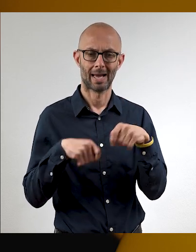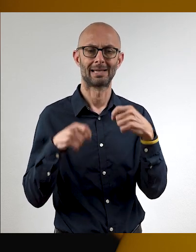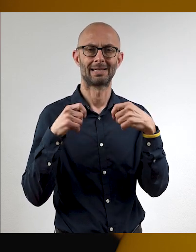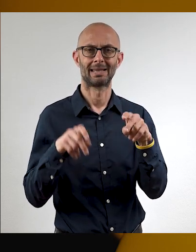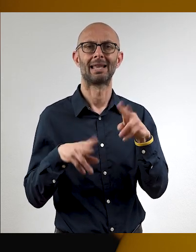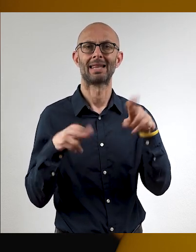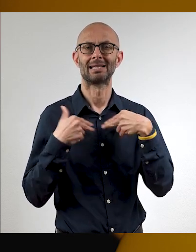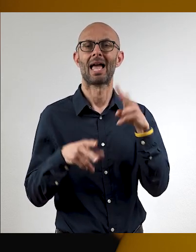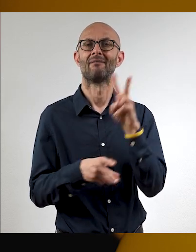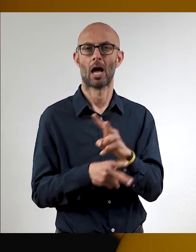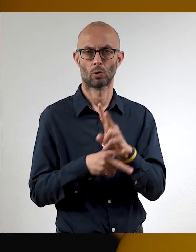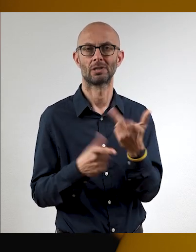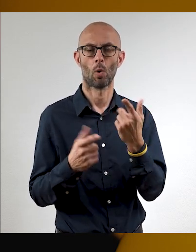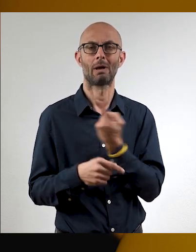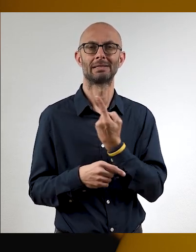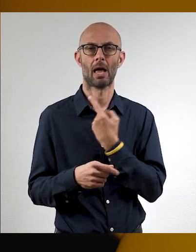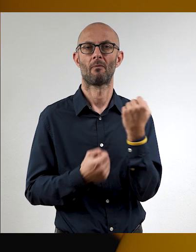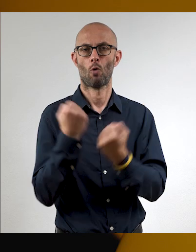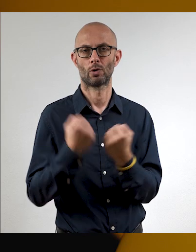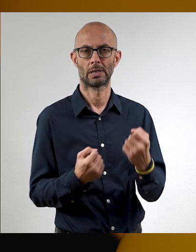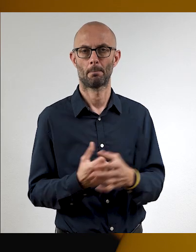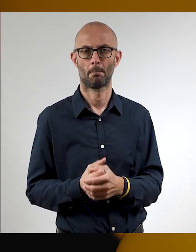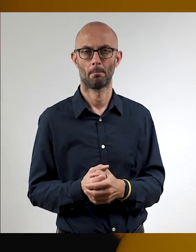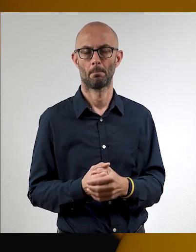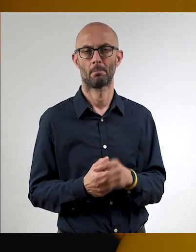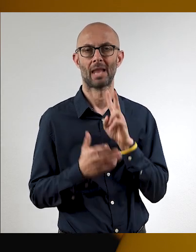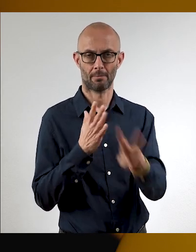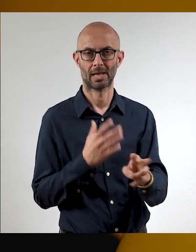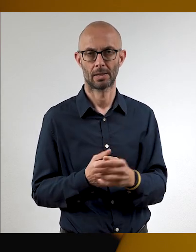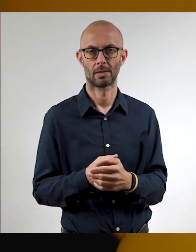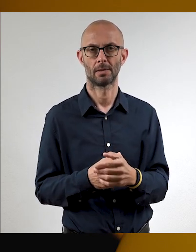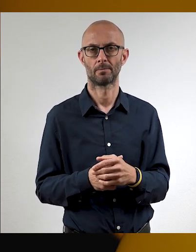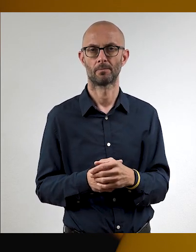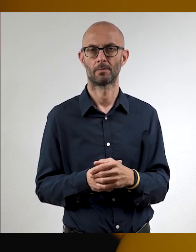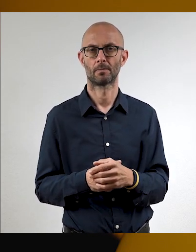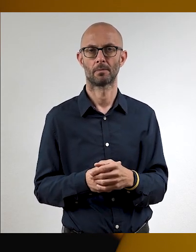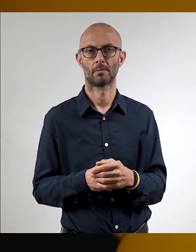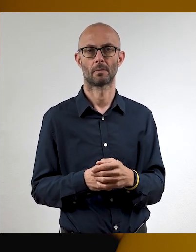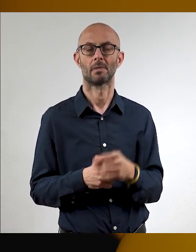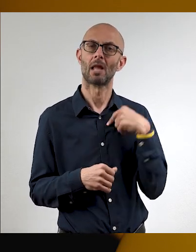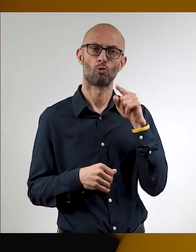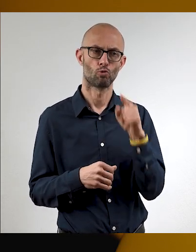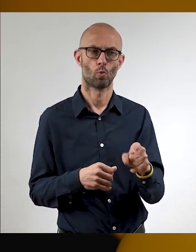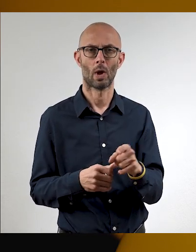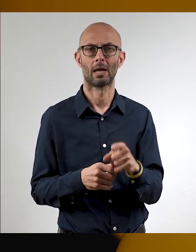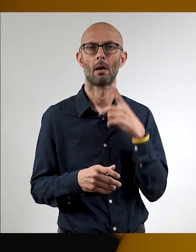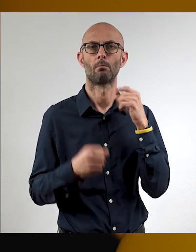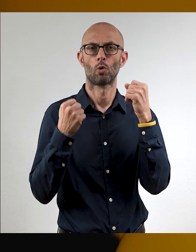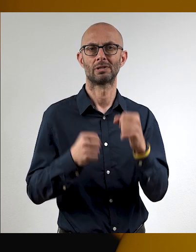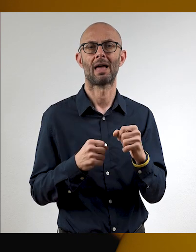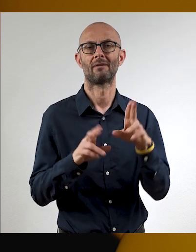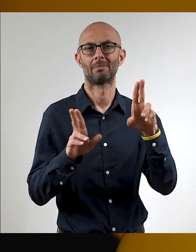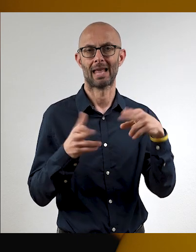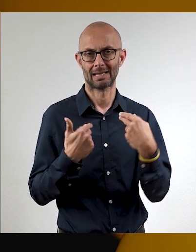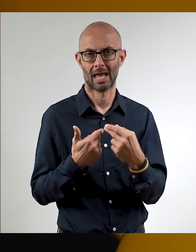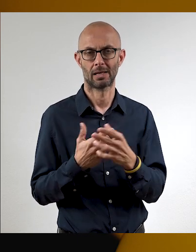nazaj varnost, da lahko potem sama vozim naprej, ne? Da tukaj vzpostavim